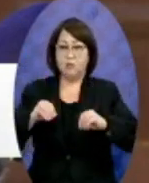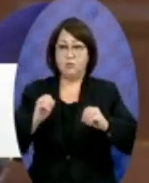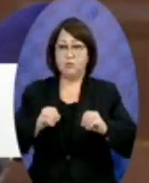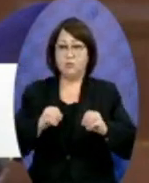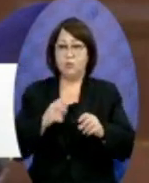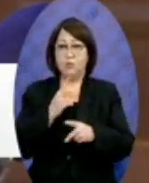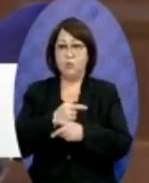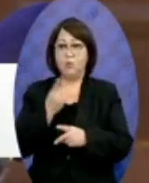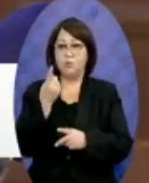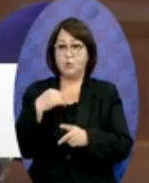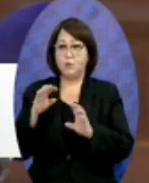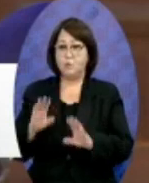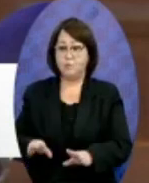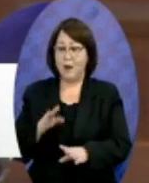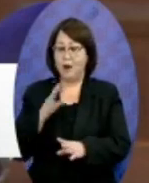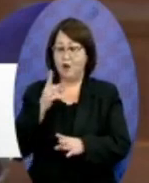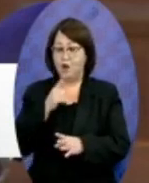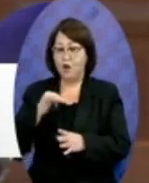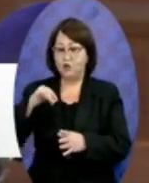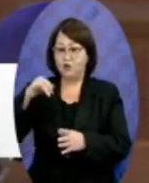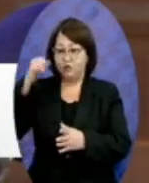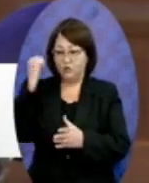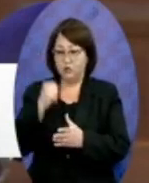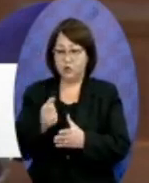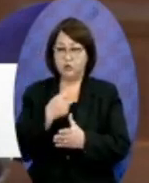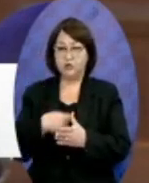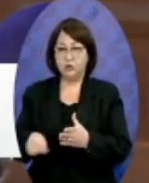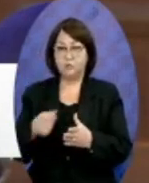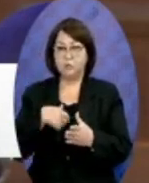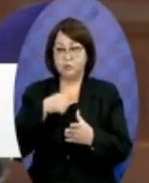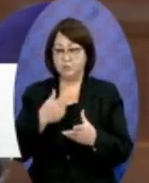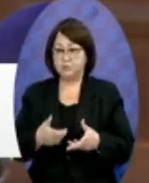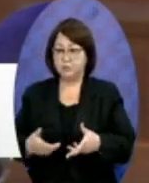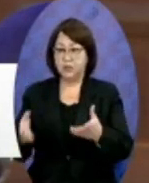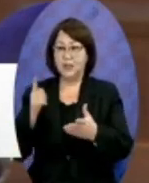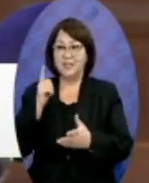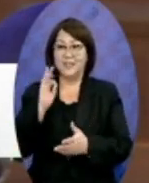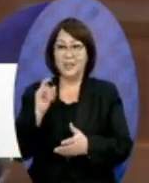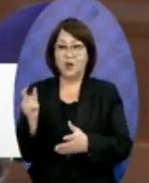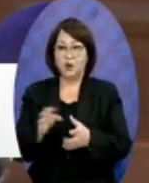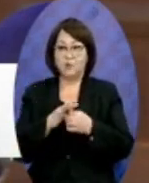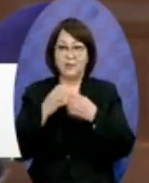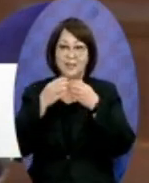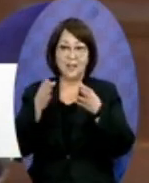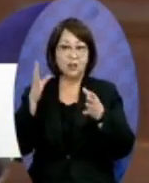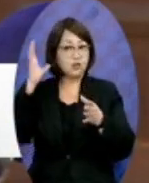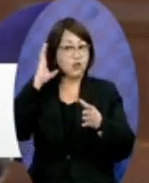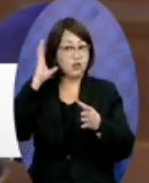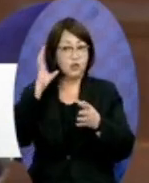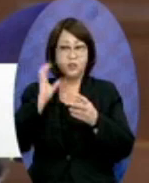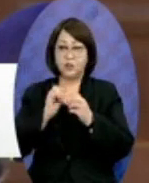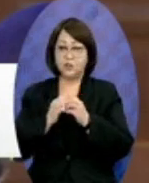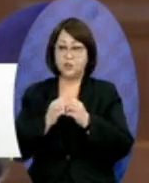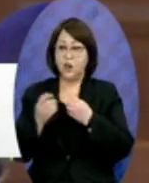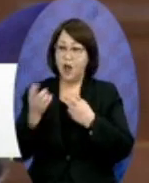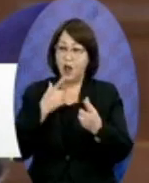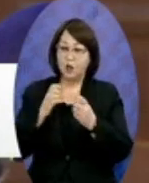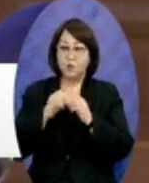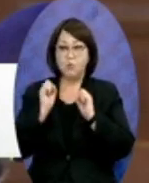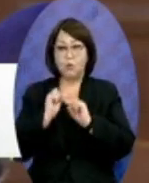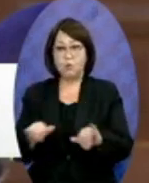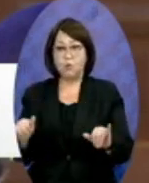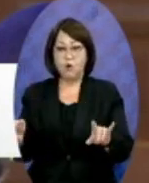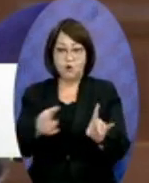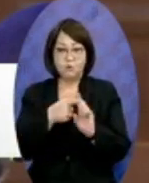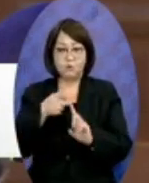хороон зогссон. Хууль зүйн байнгын хороо энэ хэргийн талаар нээлттэй хилцүүлэг хийж болох уугүй юу гэдгийг холбогд хуулийн